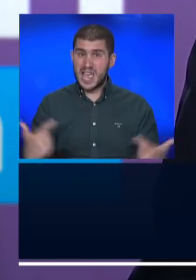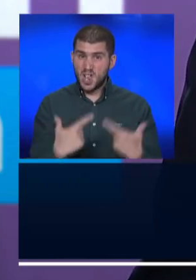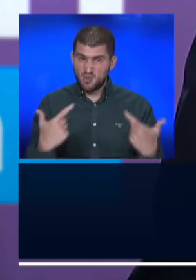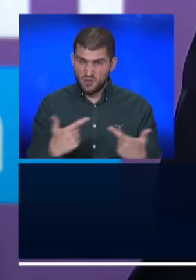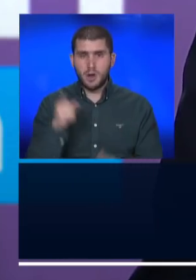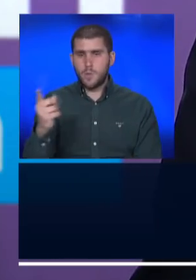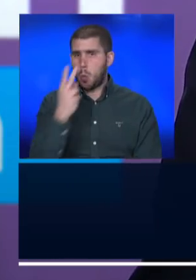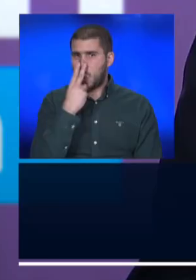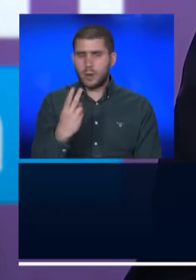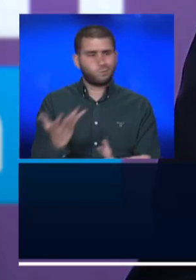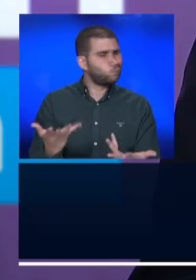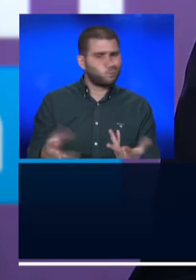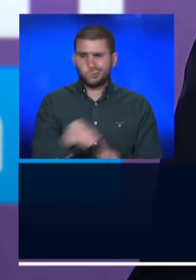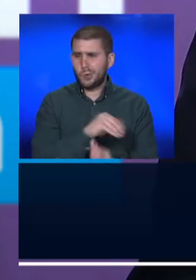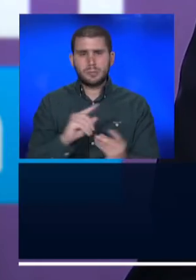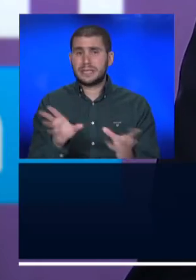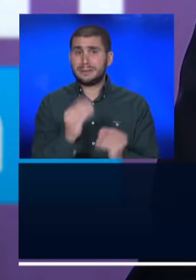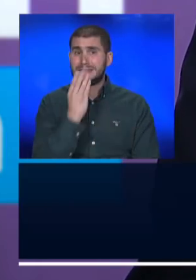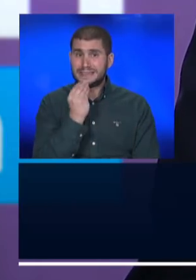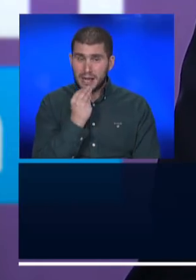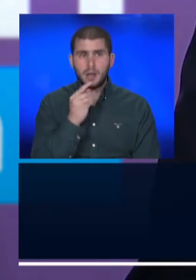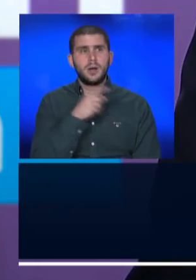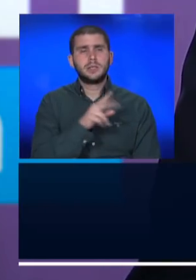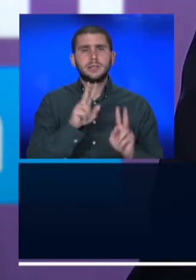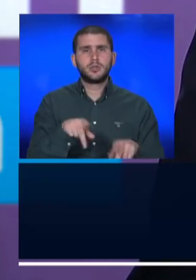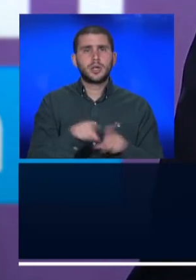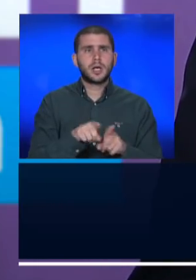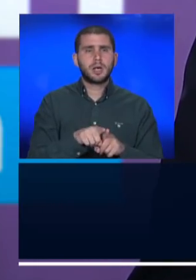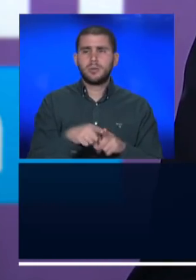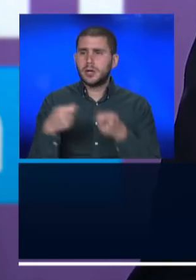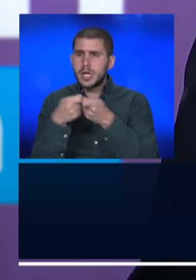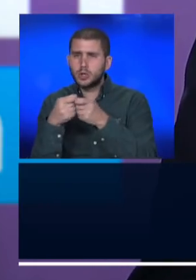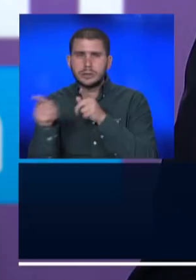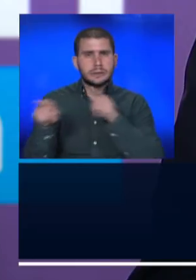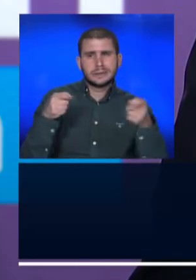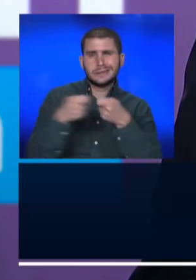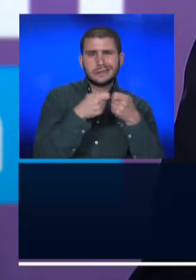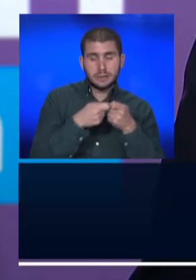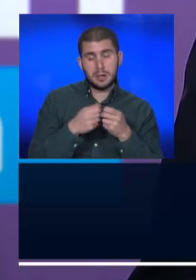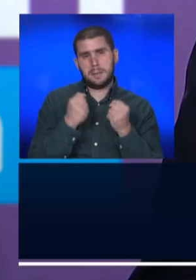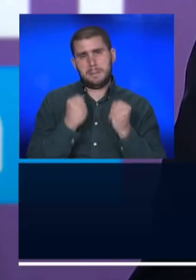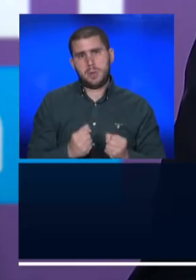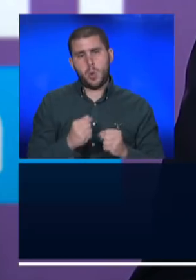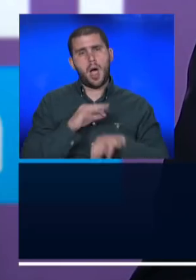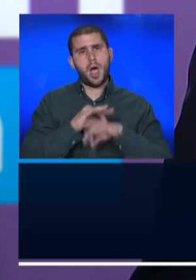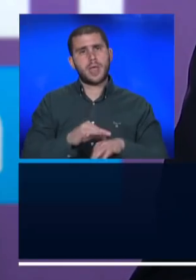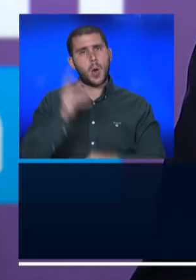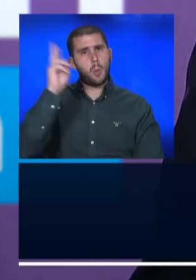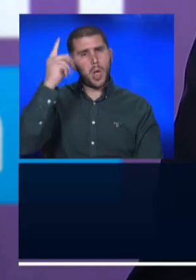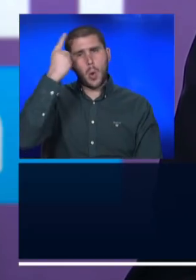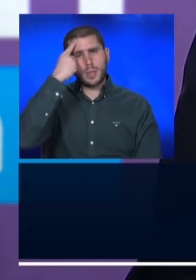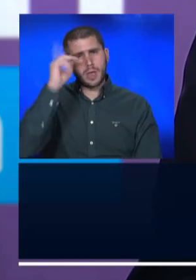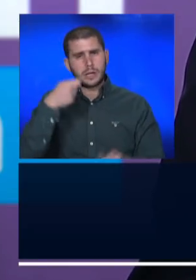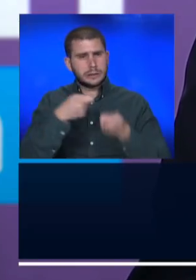מסתדר לו מול ישראל כרגע, אז יש להם את ערוצי הקשר, ובוודאי ההנהגה שלהם בחול יודעת איך להפעיל את הכלים